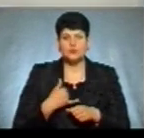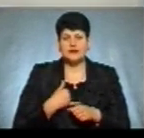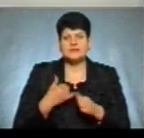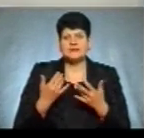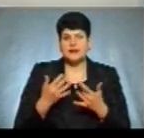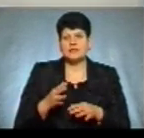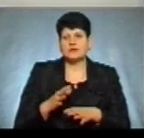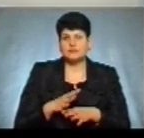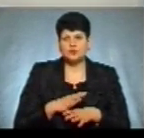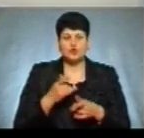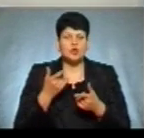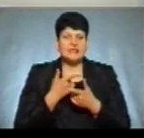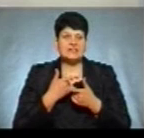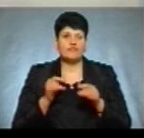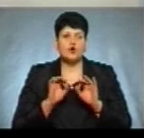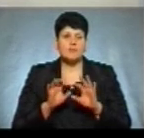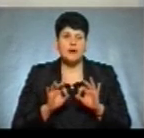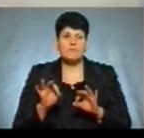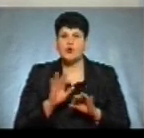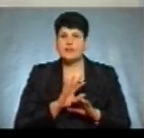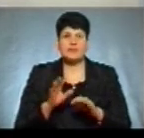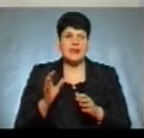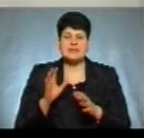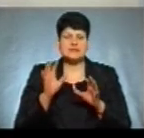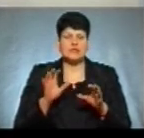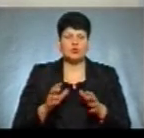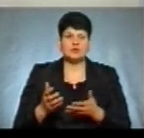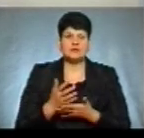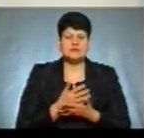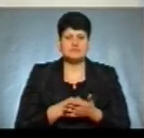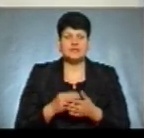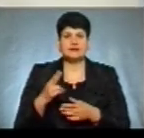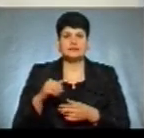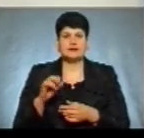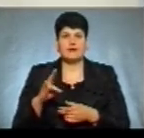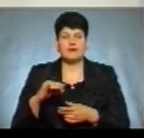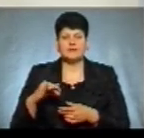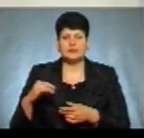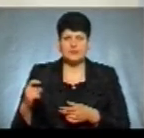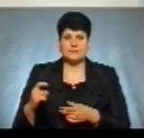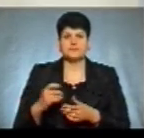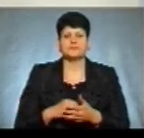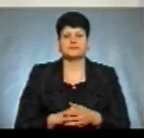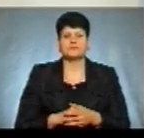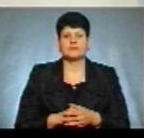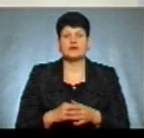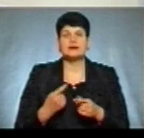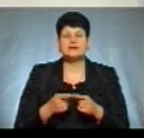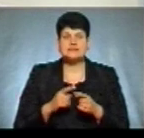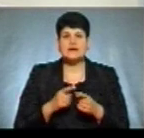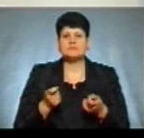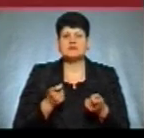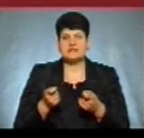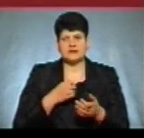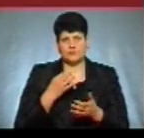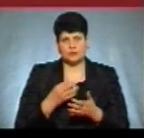було інформацій про незаконний збір персональних даних. Ми направили матеріали якраз до уповноважених в правах людини. Це адміністративна